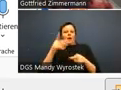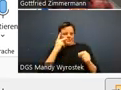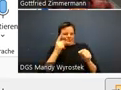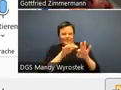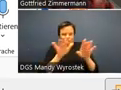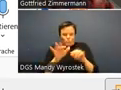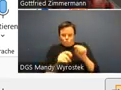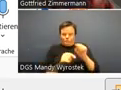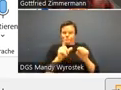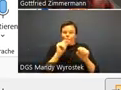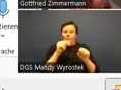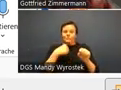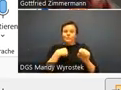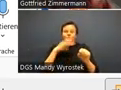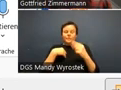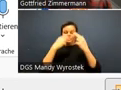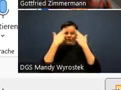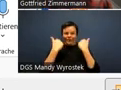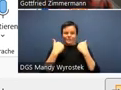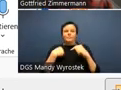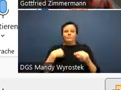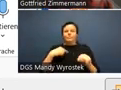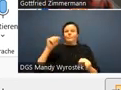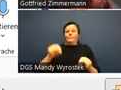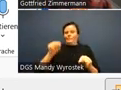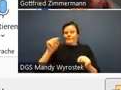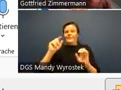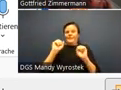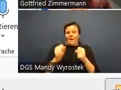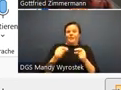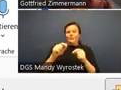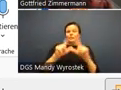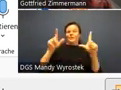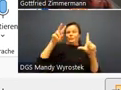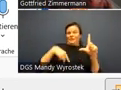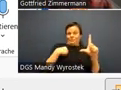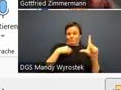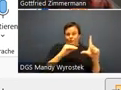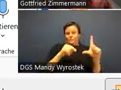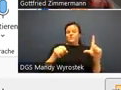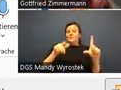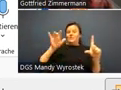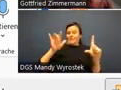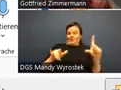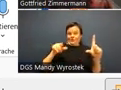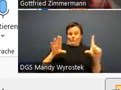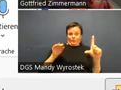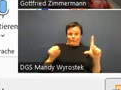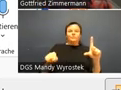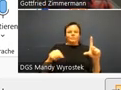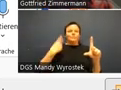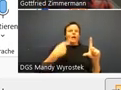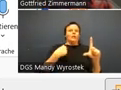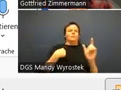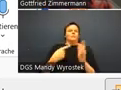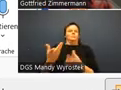bin, Screenreader benutze und die Tastatur benutze, dann bekomme ich den Hinweis, hier gibt es ein Textfeld, das wird angesagt,